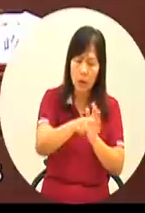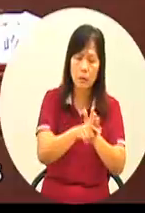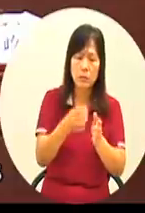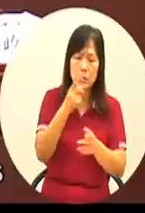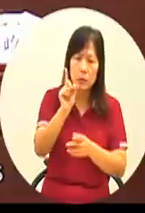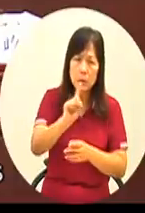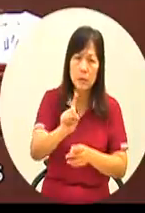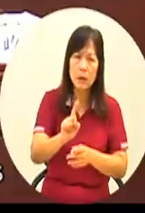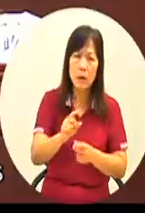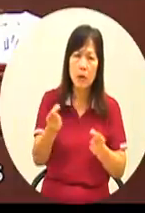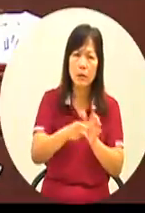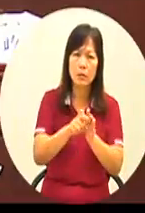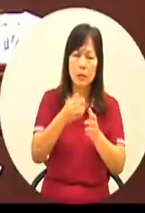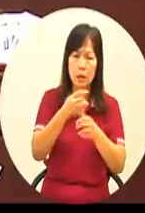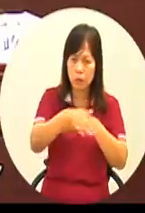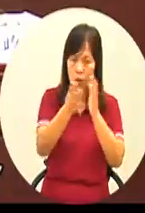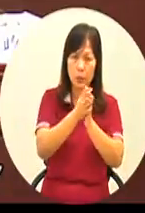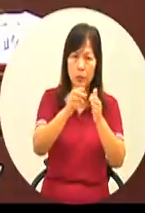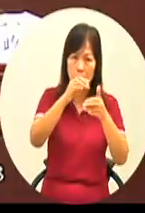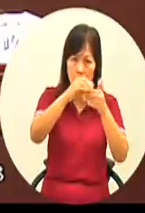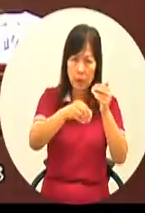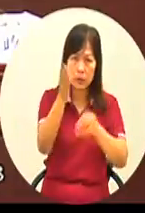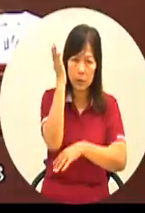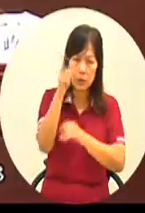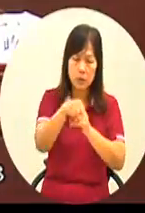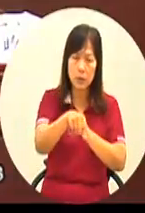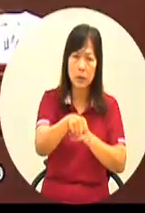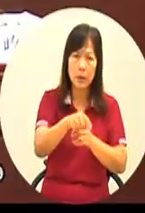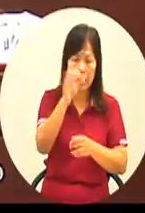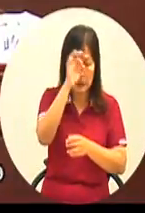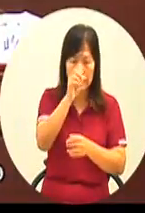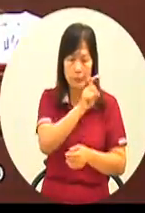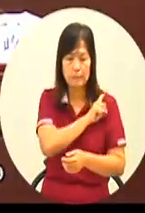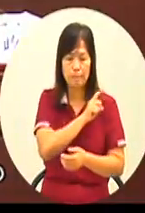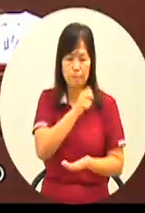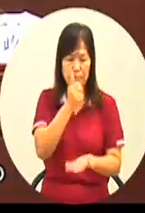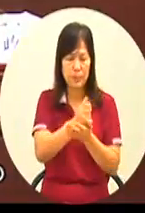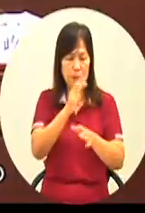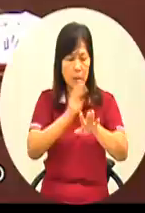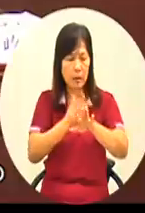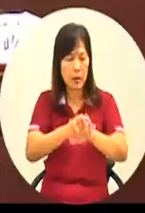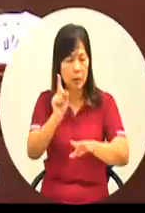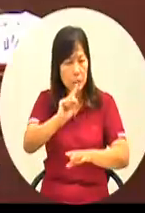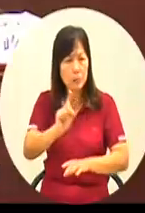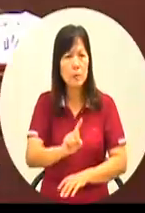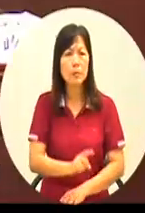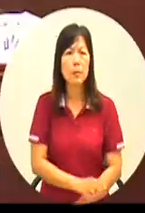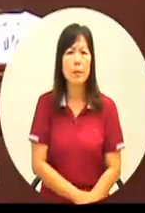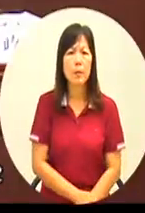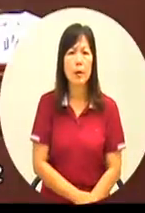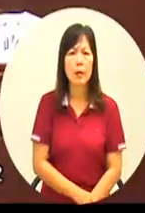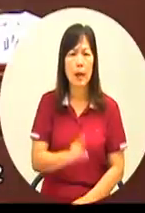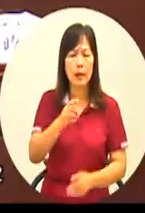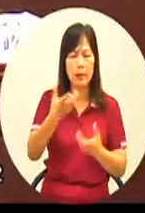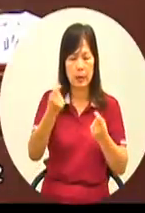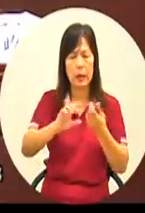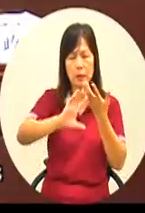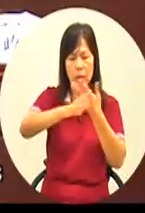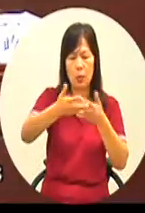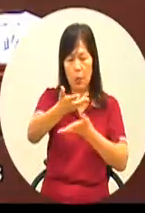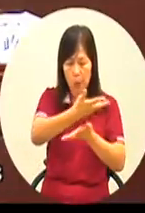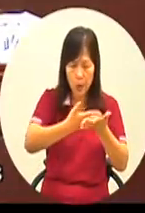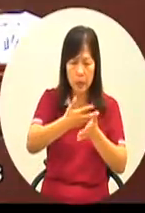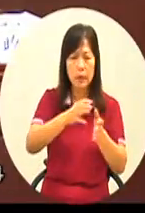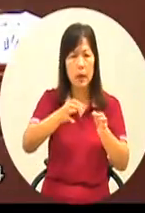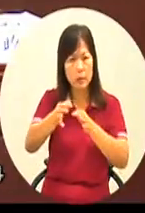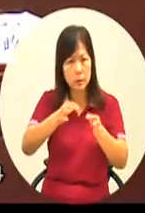在整个南向政策里面去找到他们可以发挥的位置。那这当然也包括我们未来的外交经贸，我们的那个